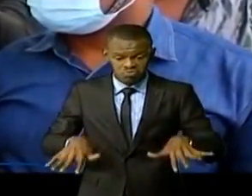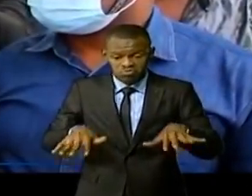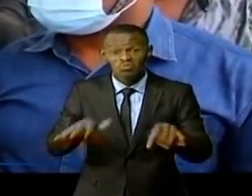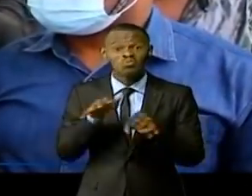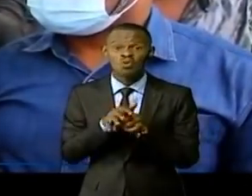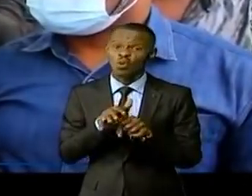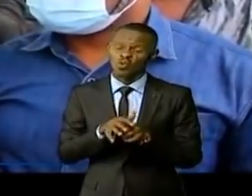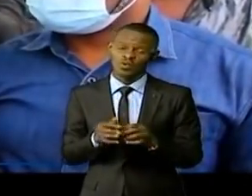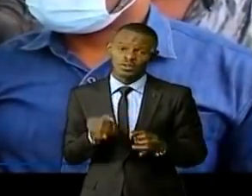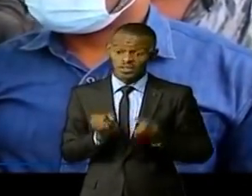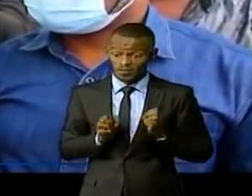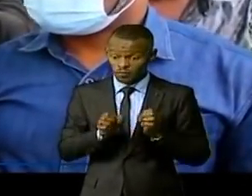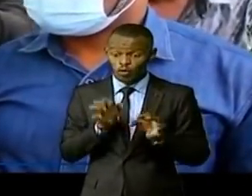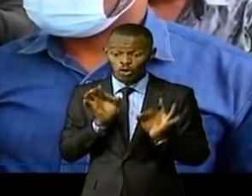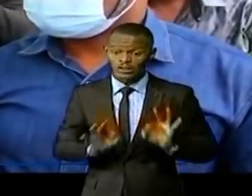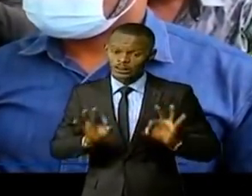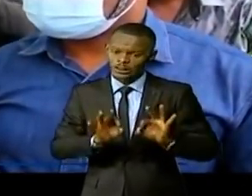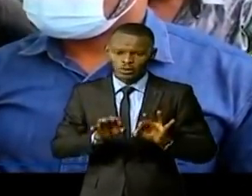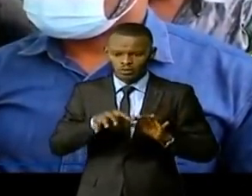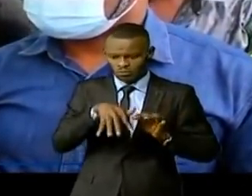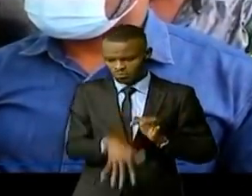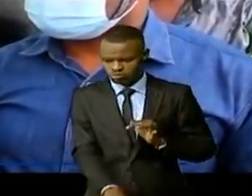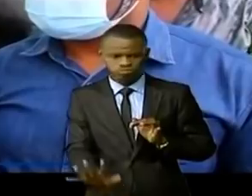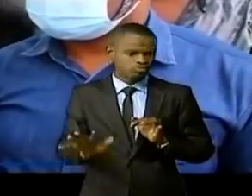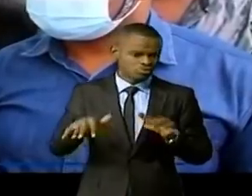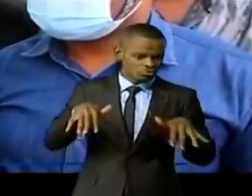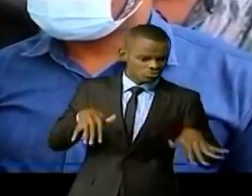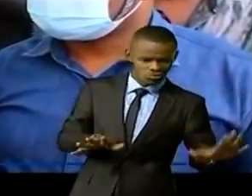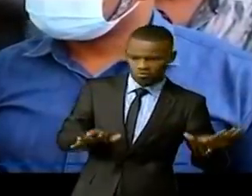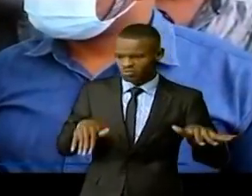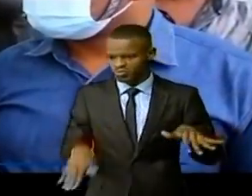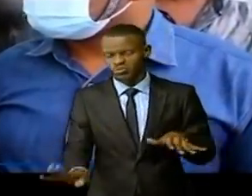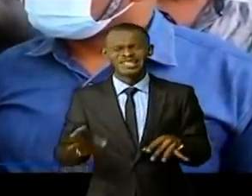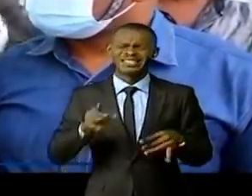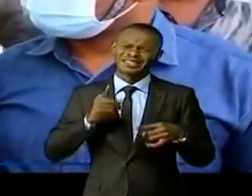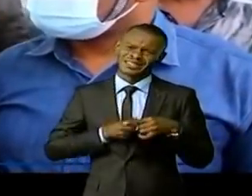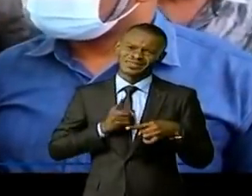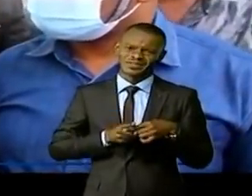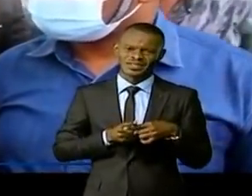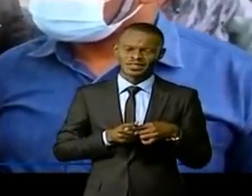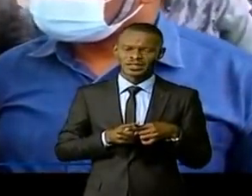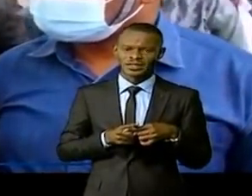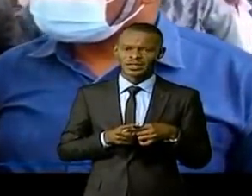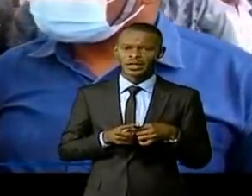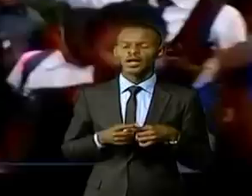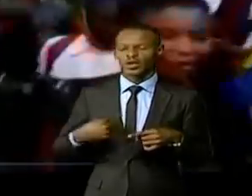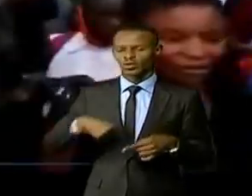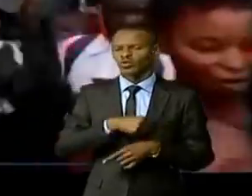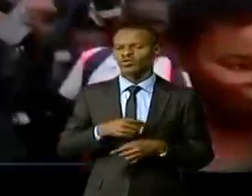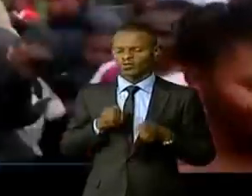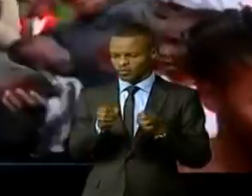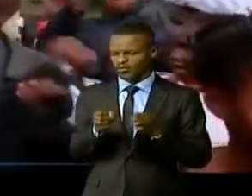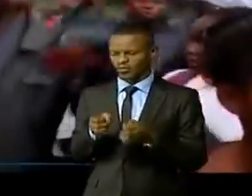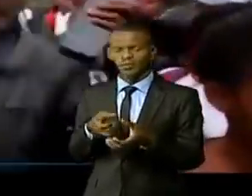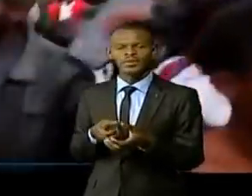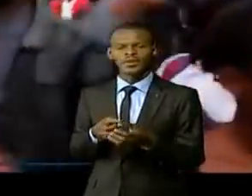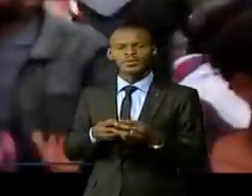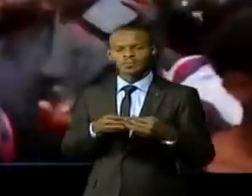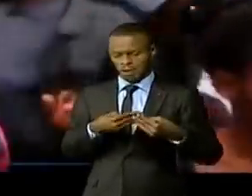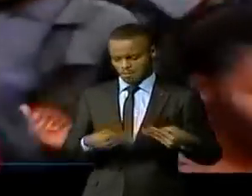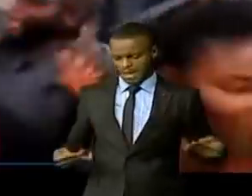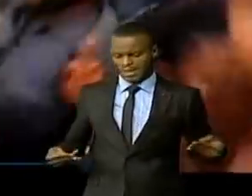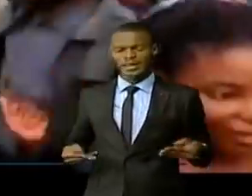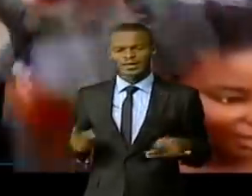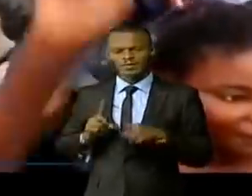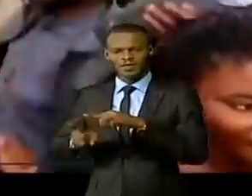forçons d'avoir des drains, d'avoir des marches piétons, d'avoir la servitude. C'est pour préserver toutes les maisons. La population à l'IS n'a